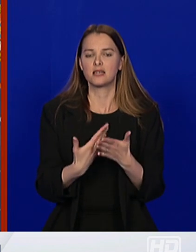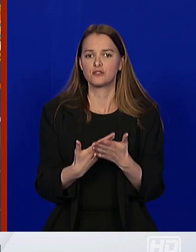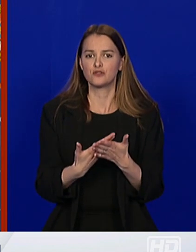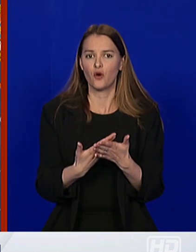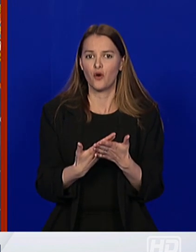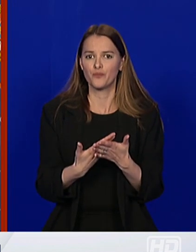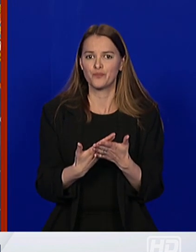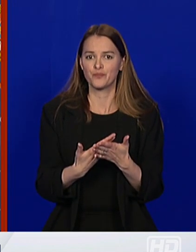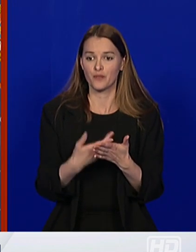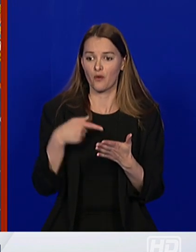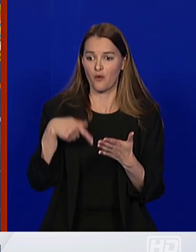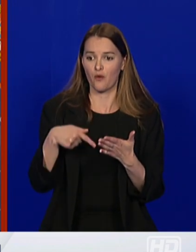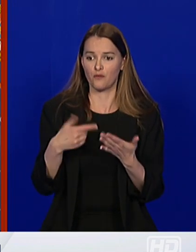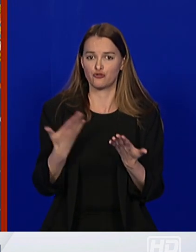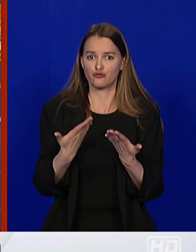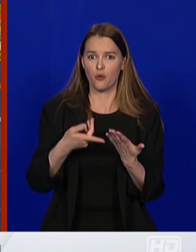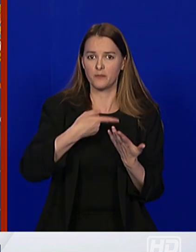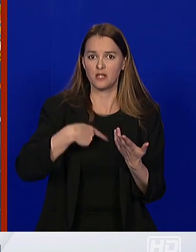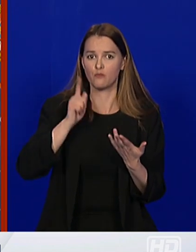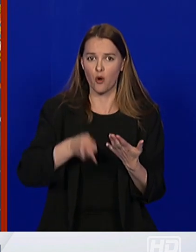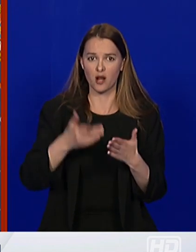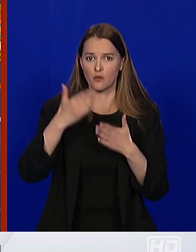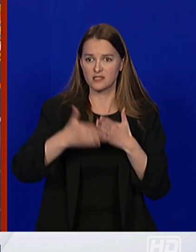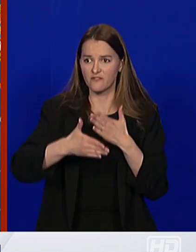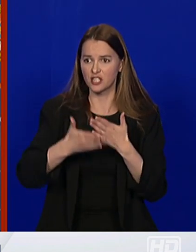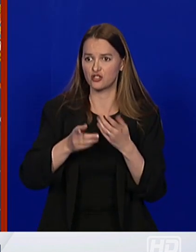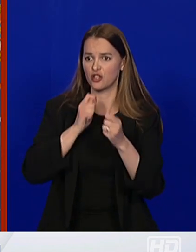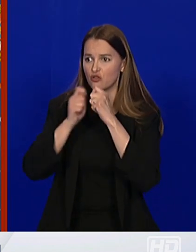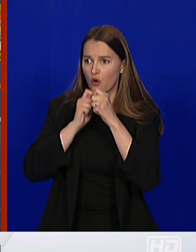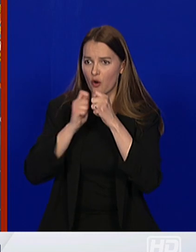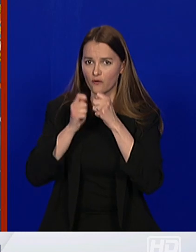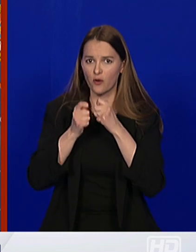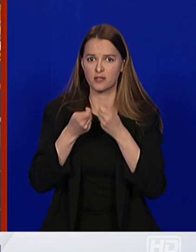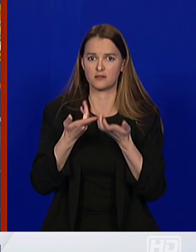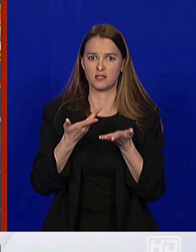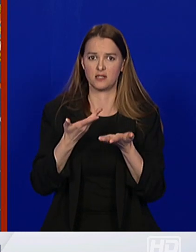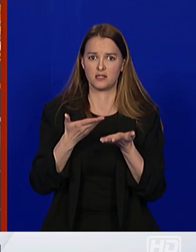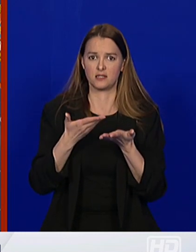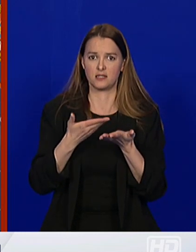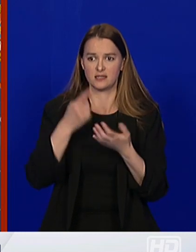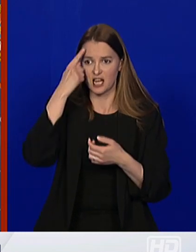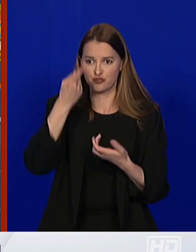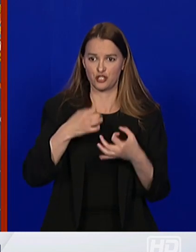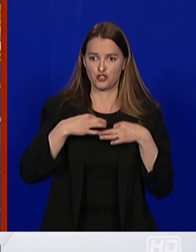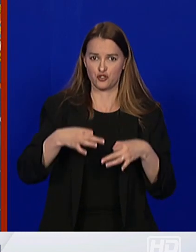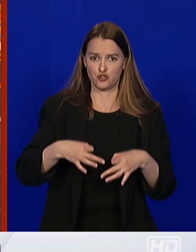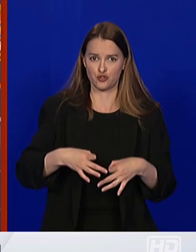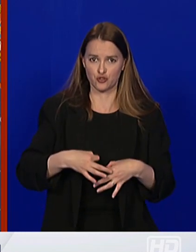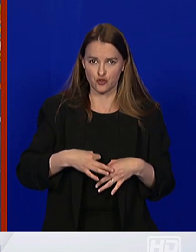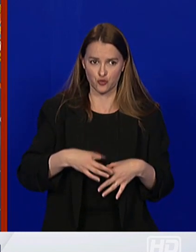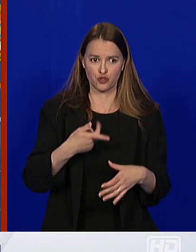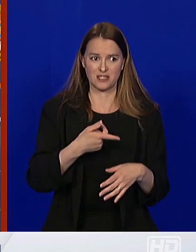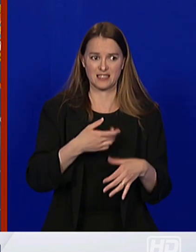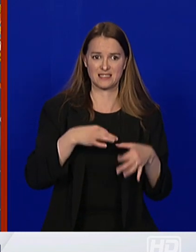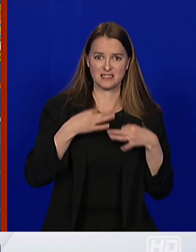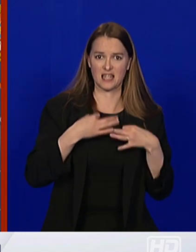među akcijama koje moramo završiti i iskomunicirati, dakle epidemiološka struka sa obrazovnom strukom je